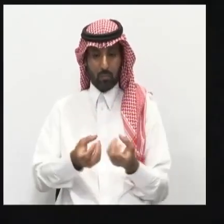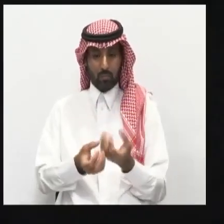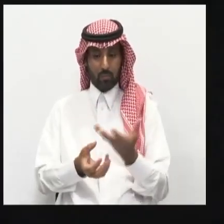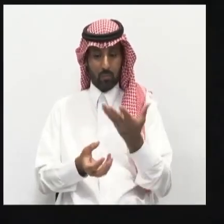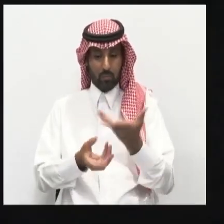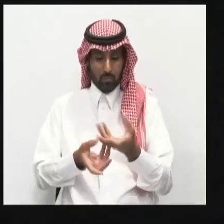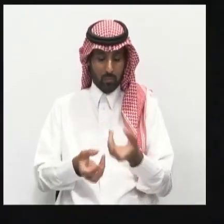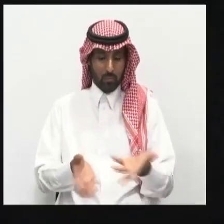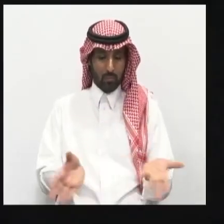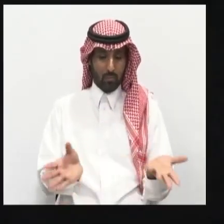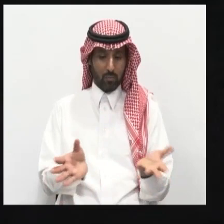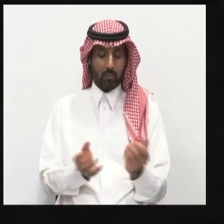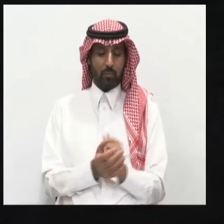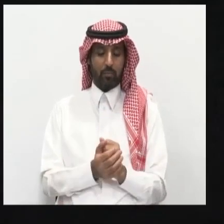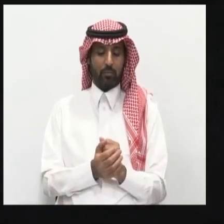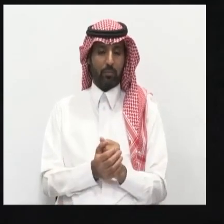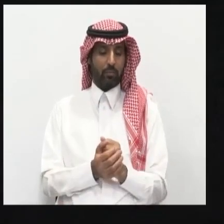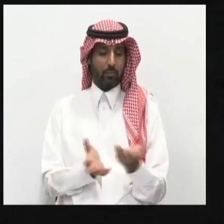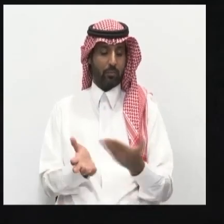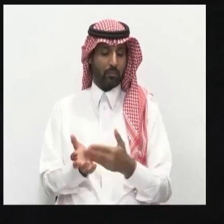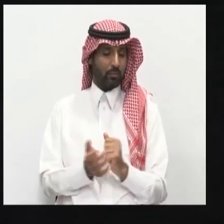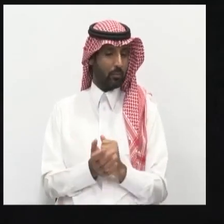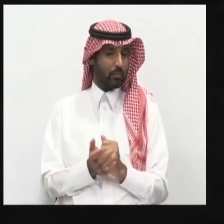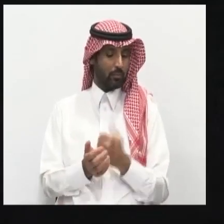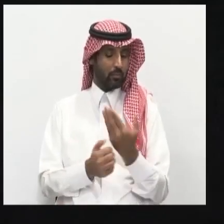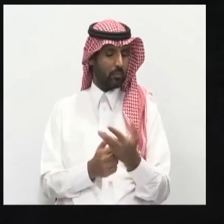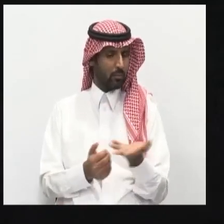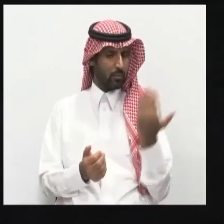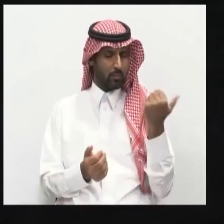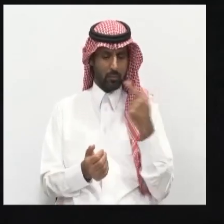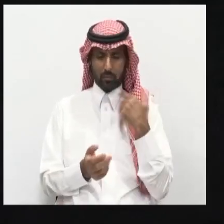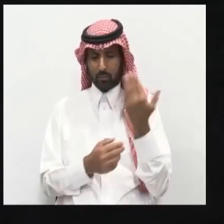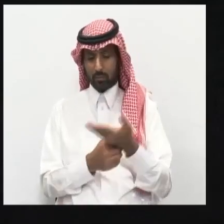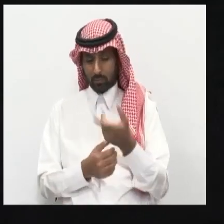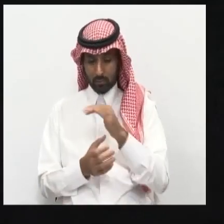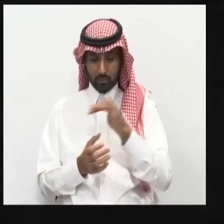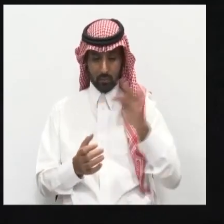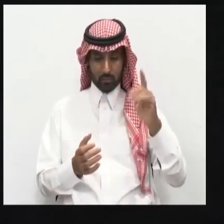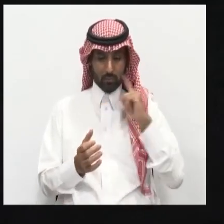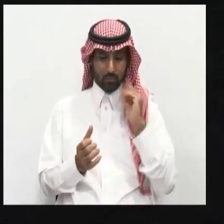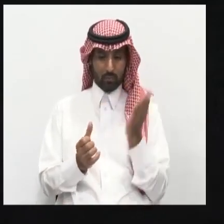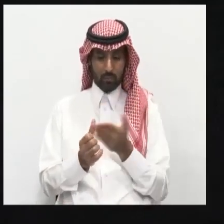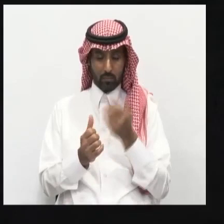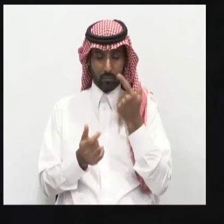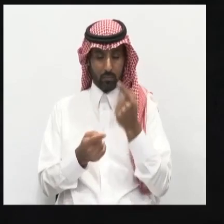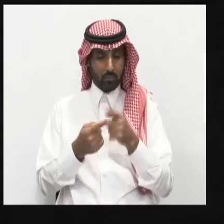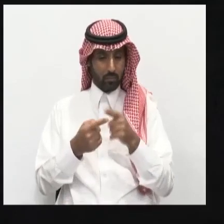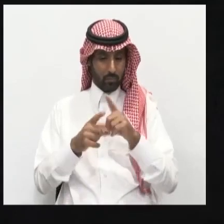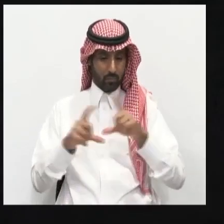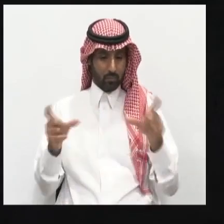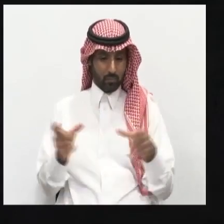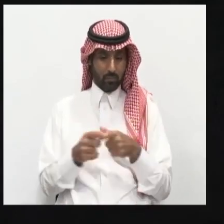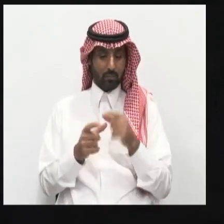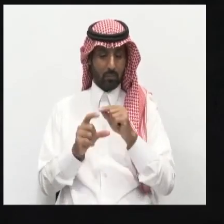ماء تفاعل تكون ماء في الحاله هذه قبل نروح للمعادله المعادله الايونيه الكامله